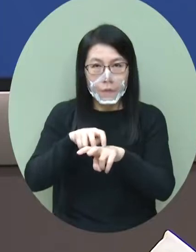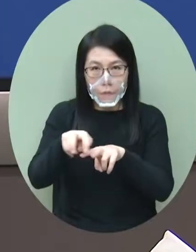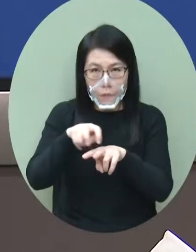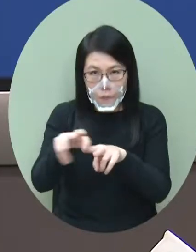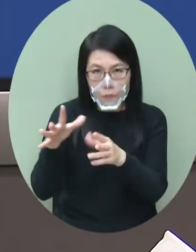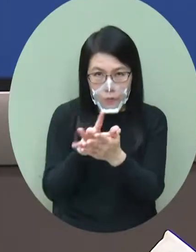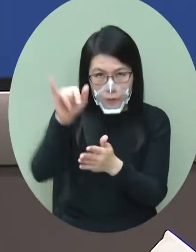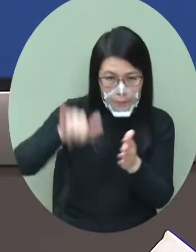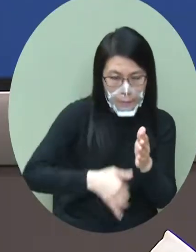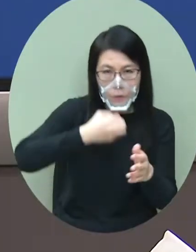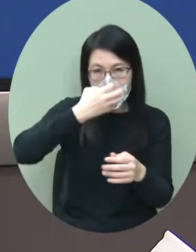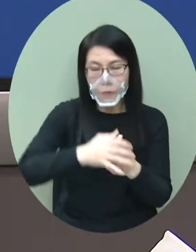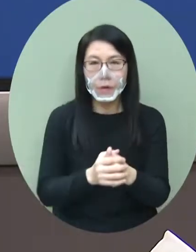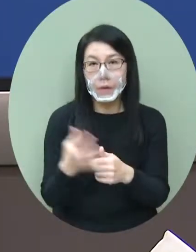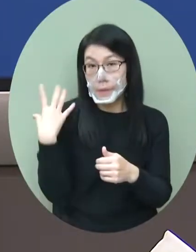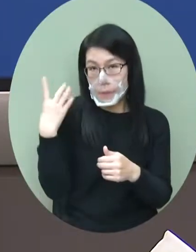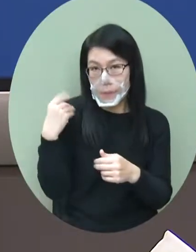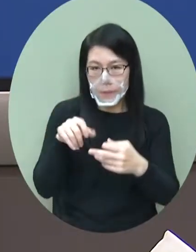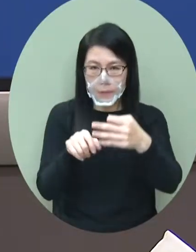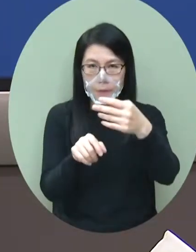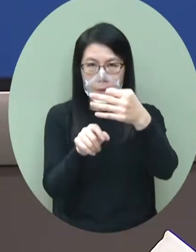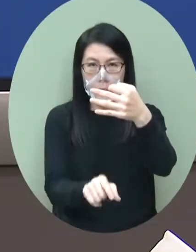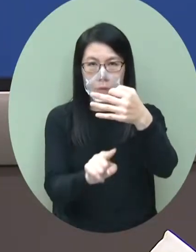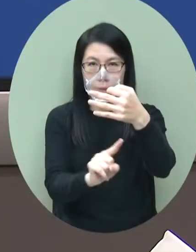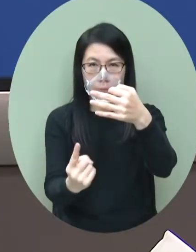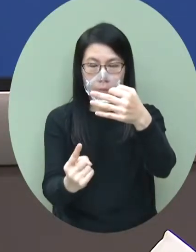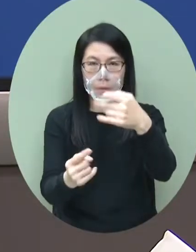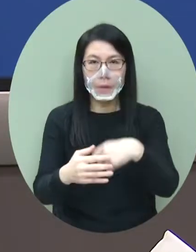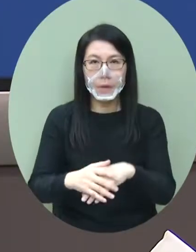载货的这个火车专列，还有